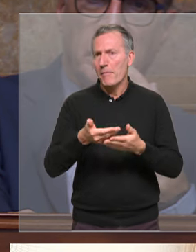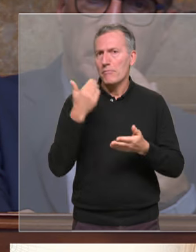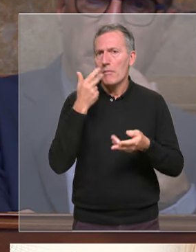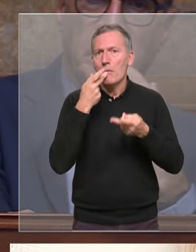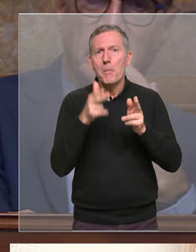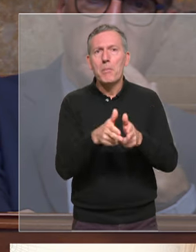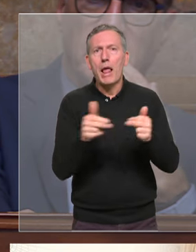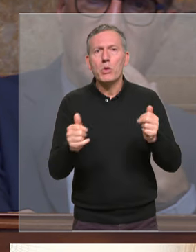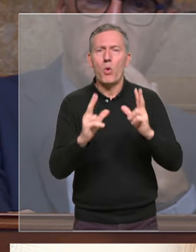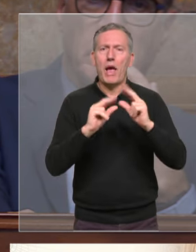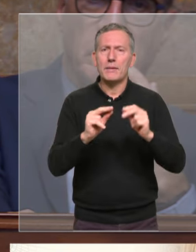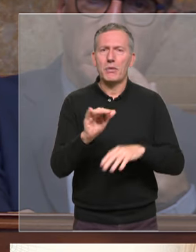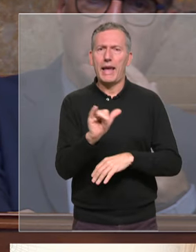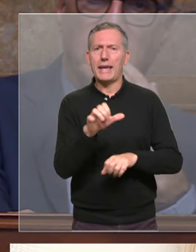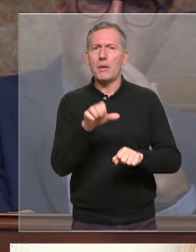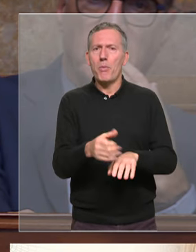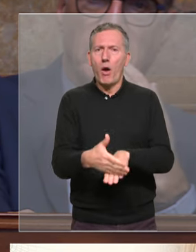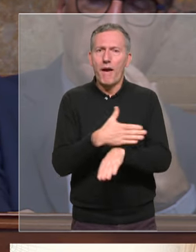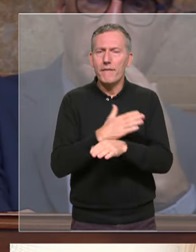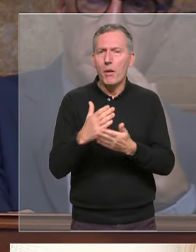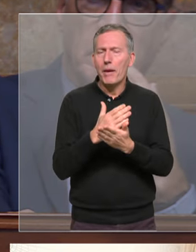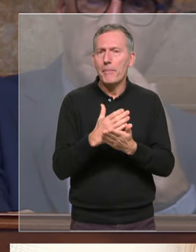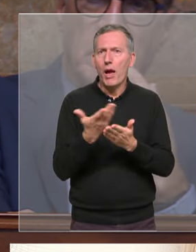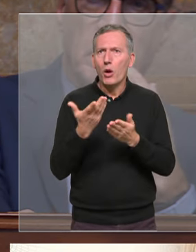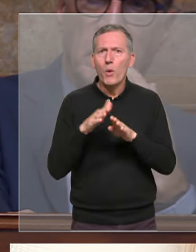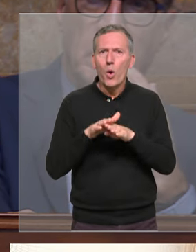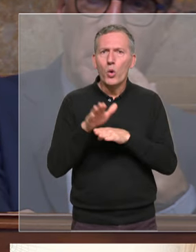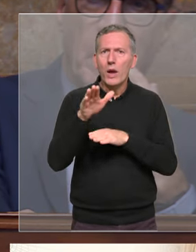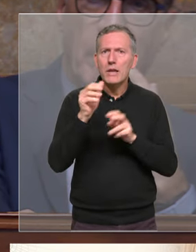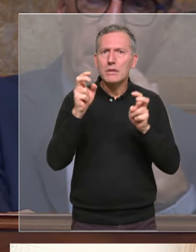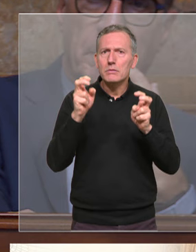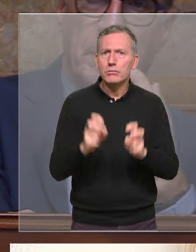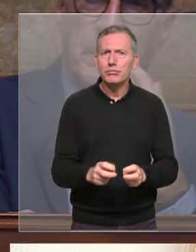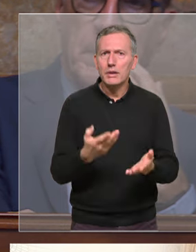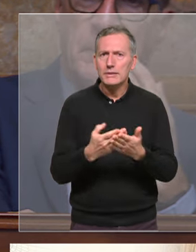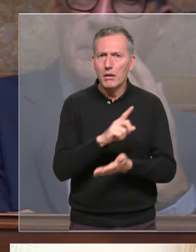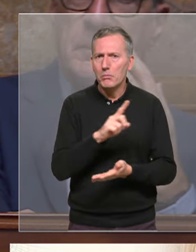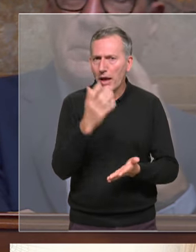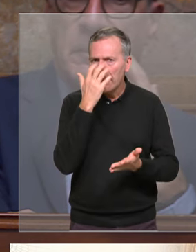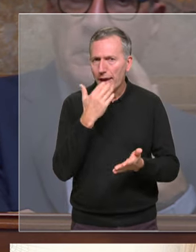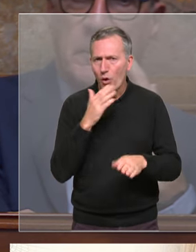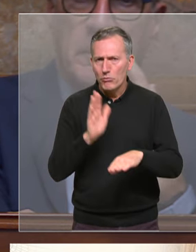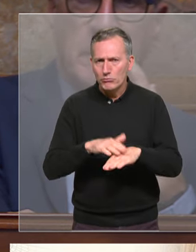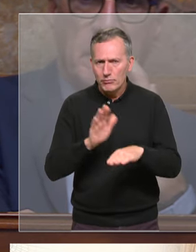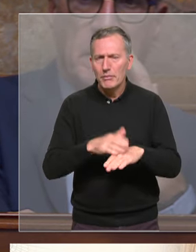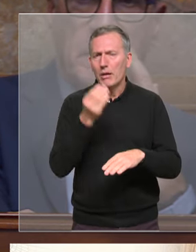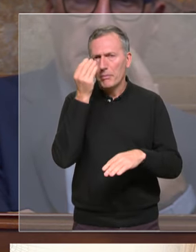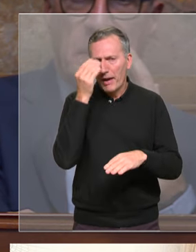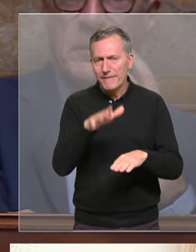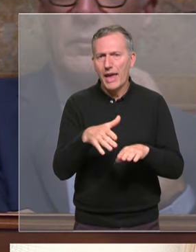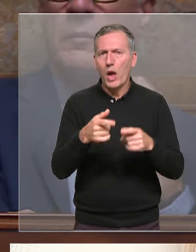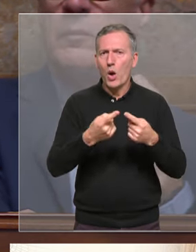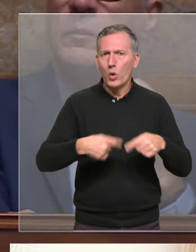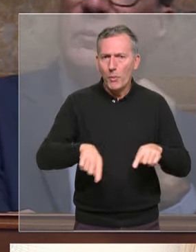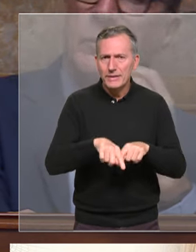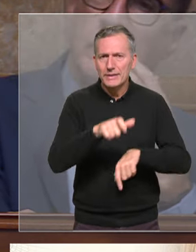plateau qui aurait pu anticiper une croissance en baisse. Mais ce n'est pas sérieux. Nous vous avions alerté en commission, puis en